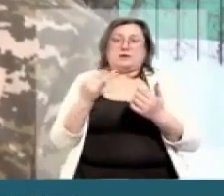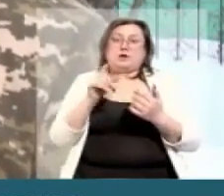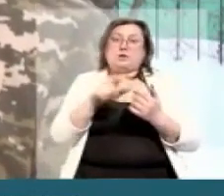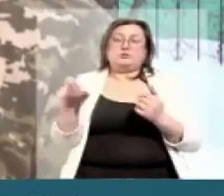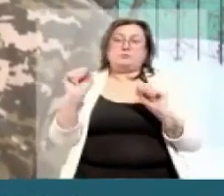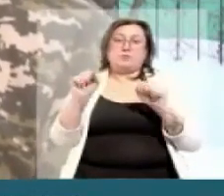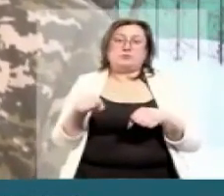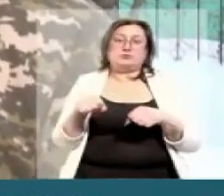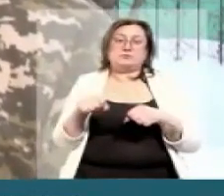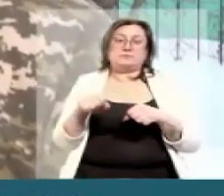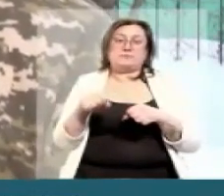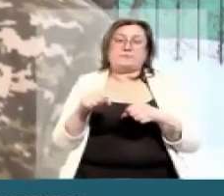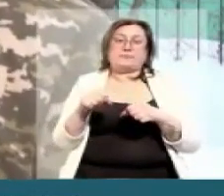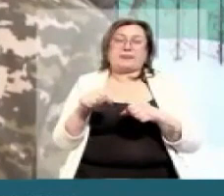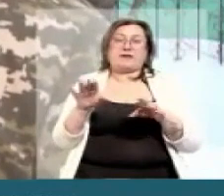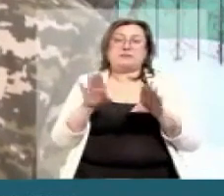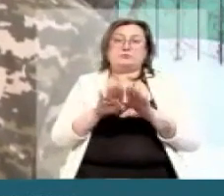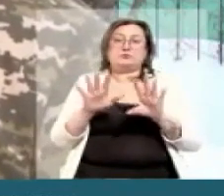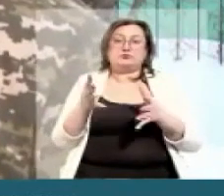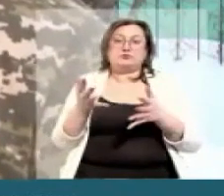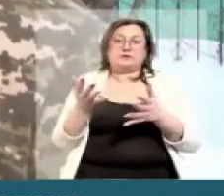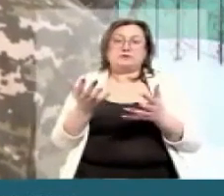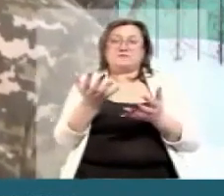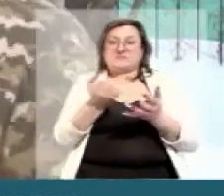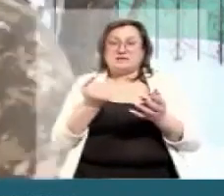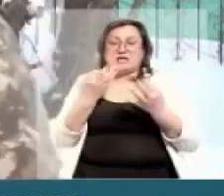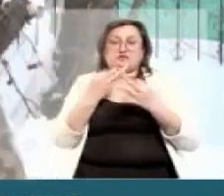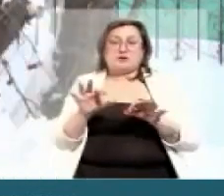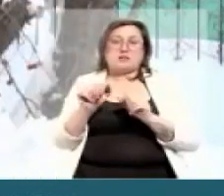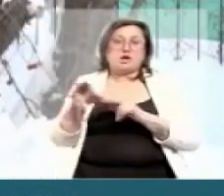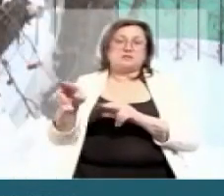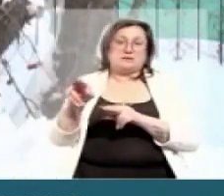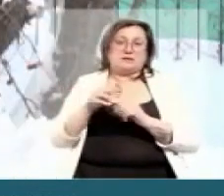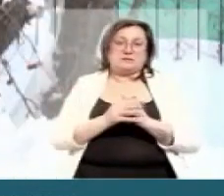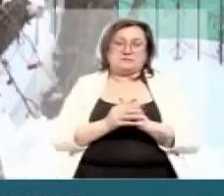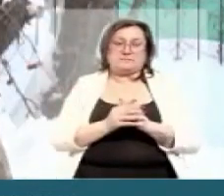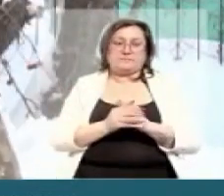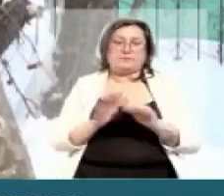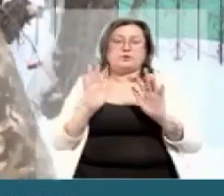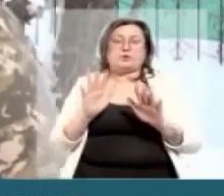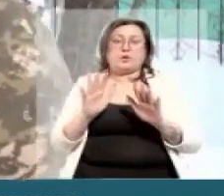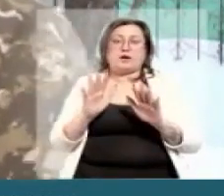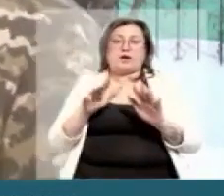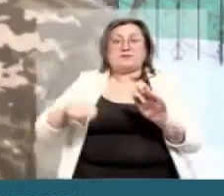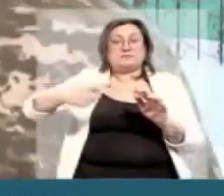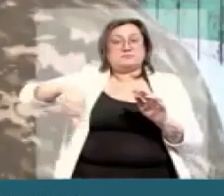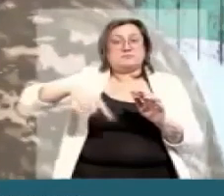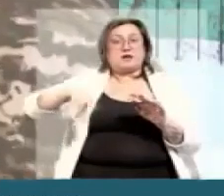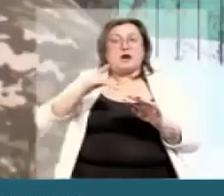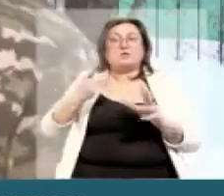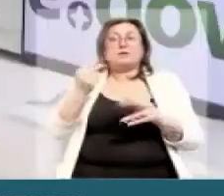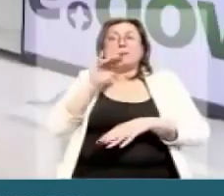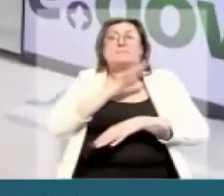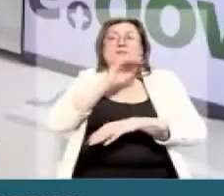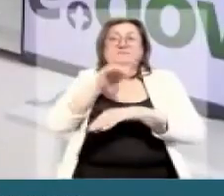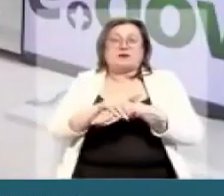люди могут в таком случае взять разрешение на отстрел только в рамках того района где зафиксированы данные